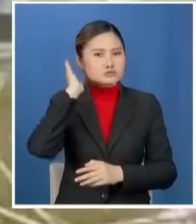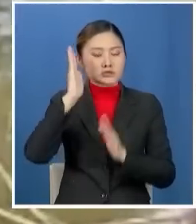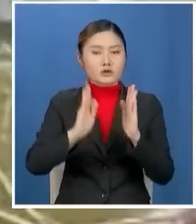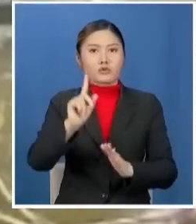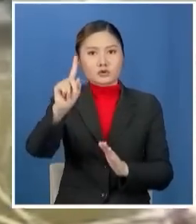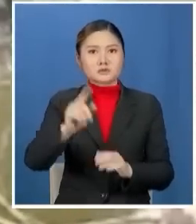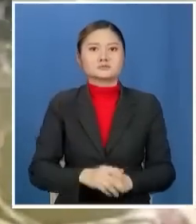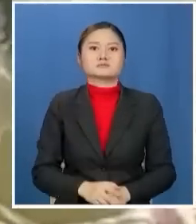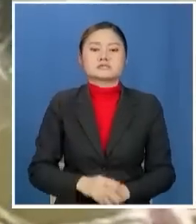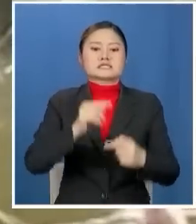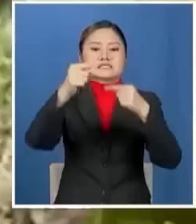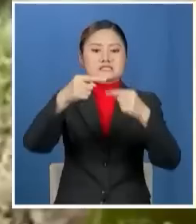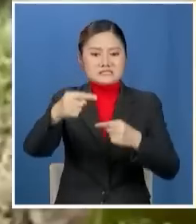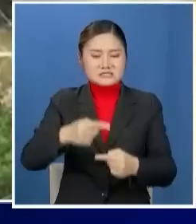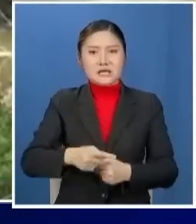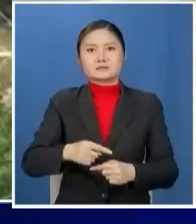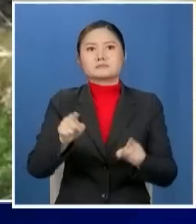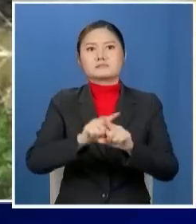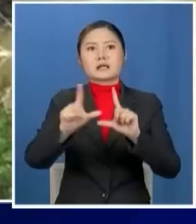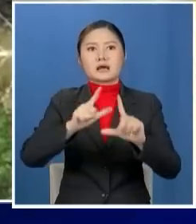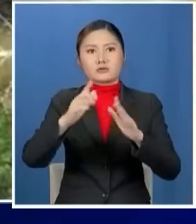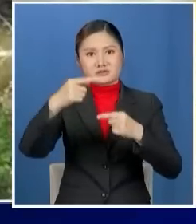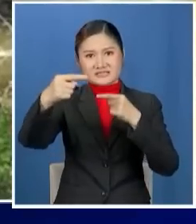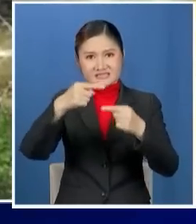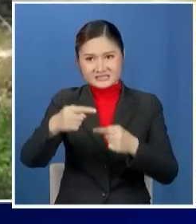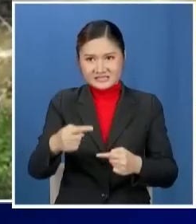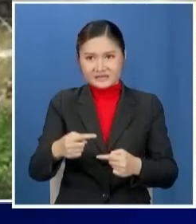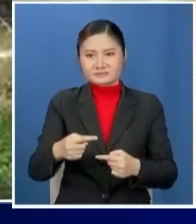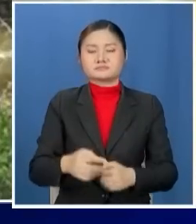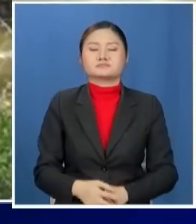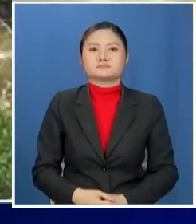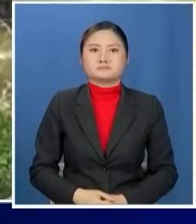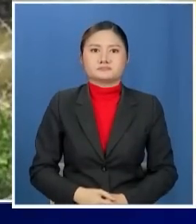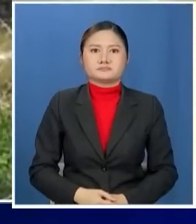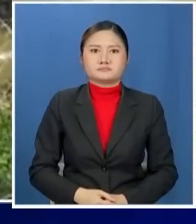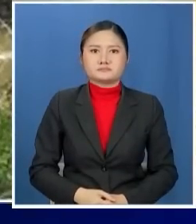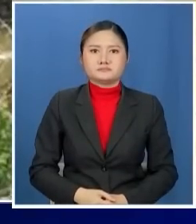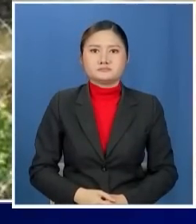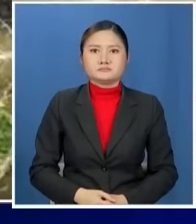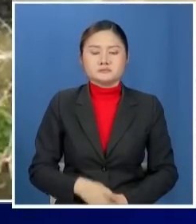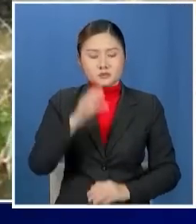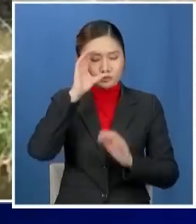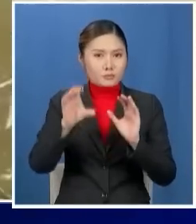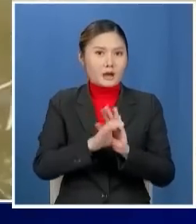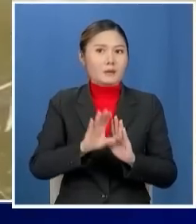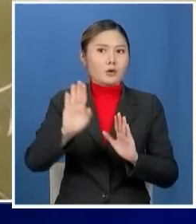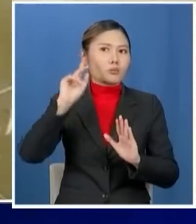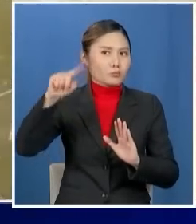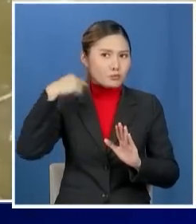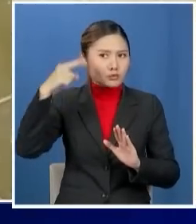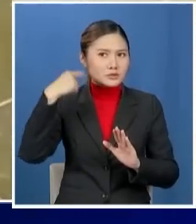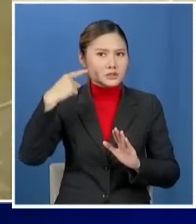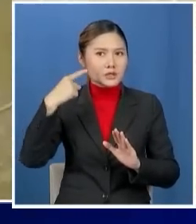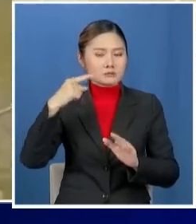ติดต่อผ่านทาง WeChat ก็คล้ายๆกับ LINE ของคนไทยแต่ WeChat เนี่ยคนจีนเขาจะใช้กันนะฮะและส่งภาพของจินซ่านในลักษณะ